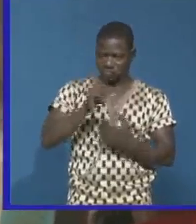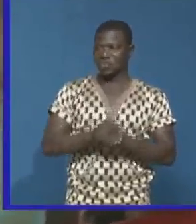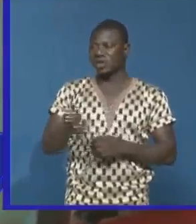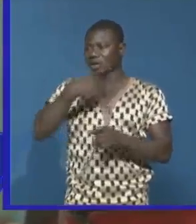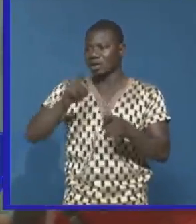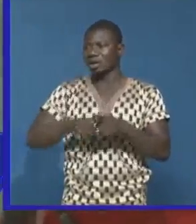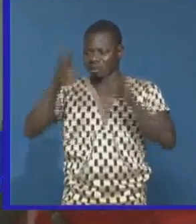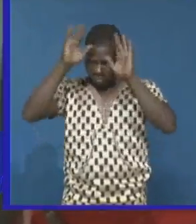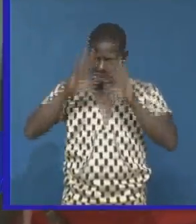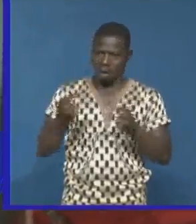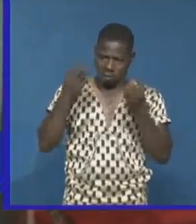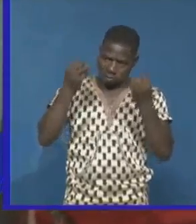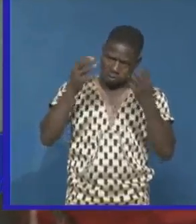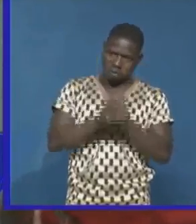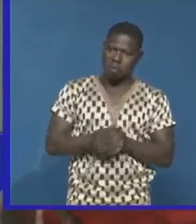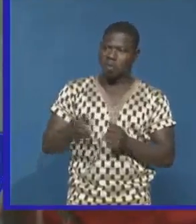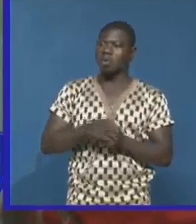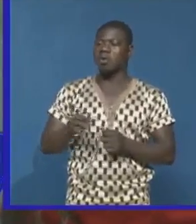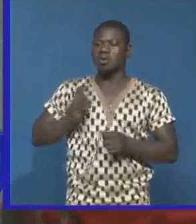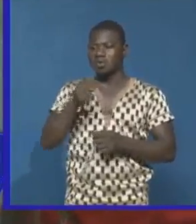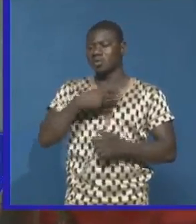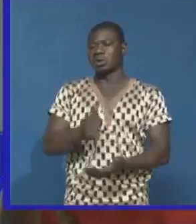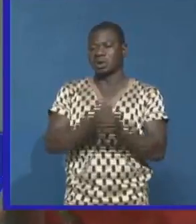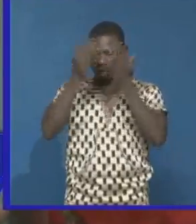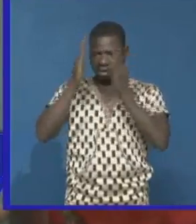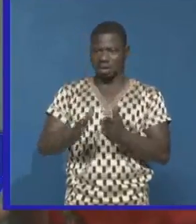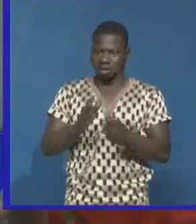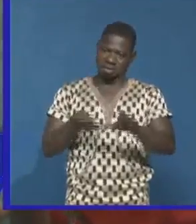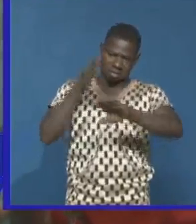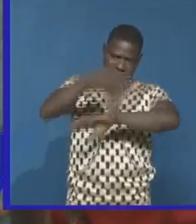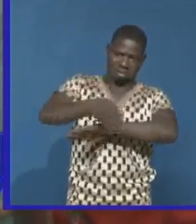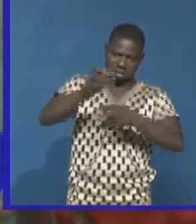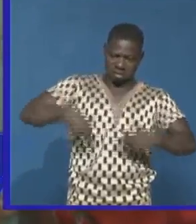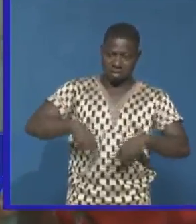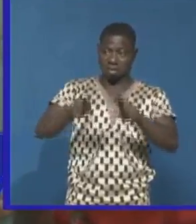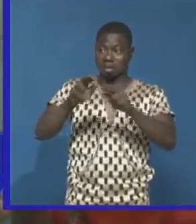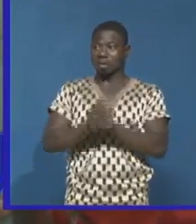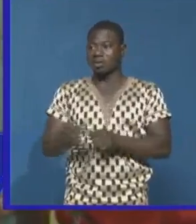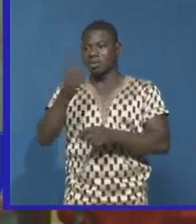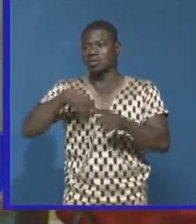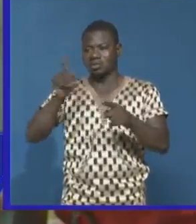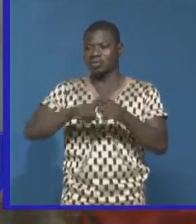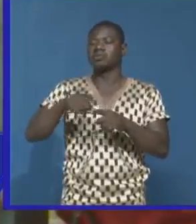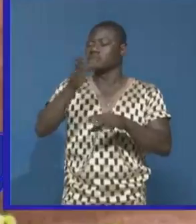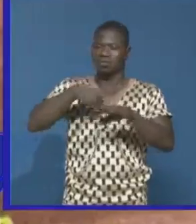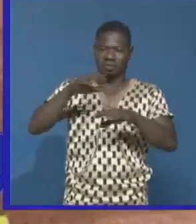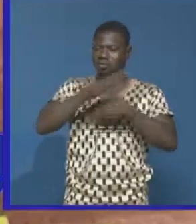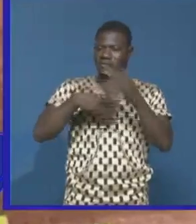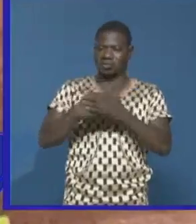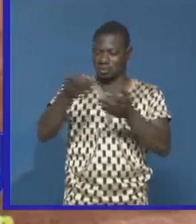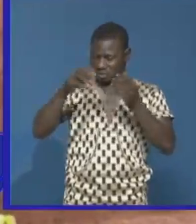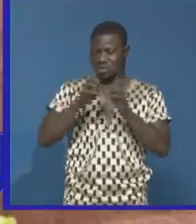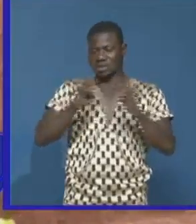il pleut beaucoup, nous aidons les gens à traverser la voie, tout en évitant qu'ils rentrent dans les trous.